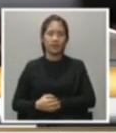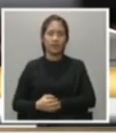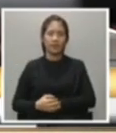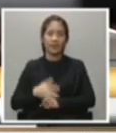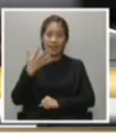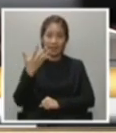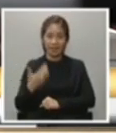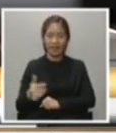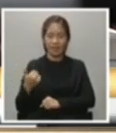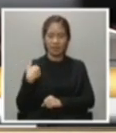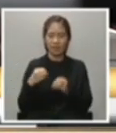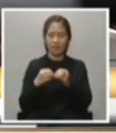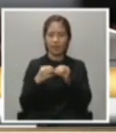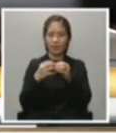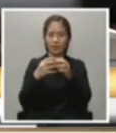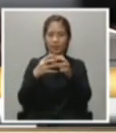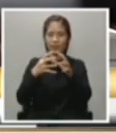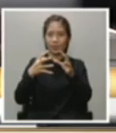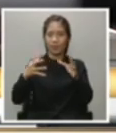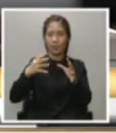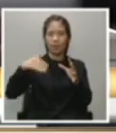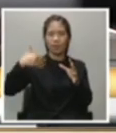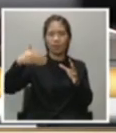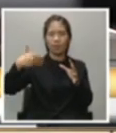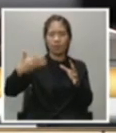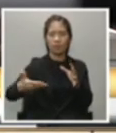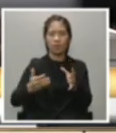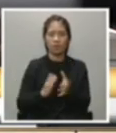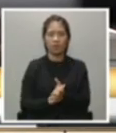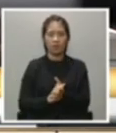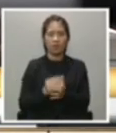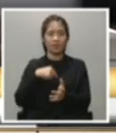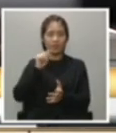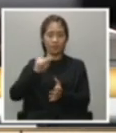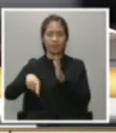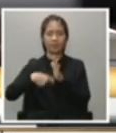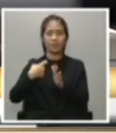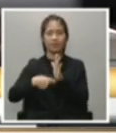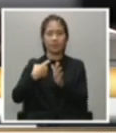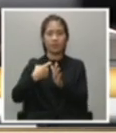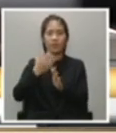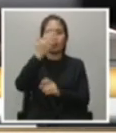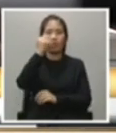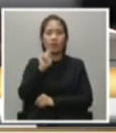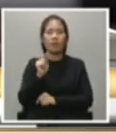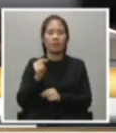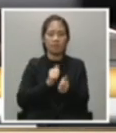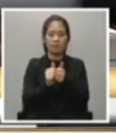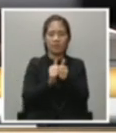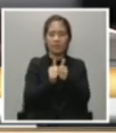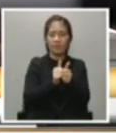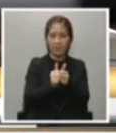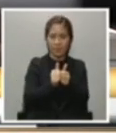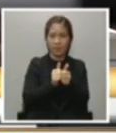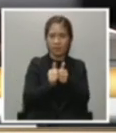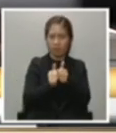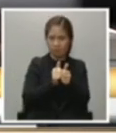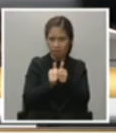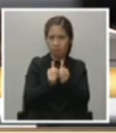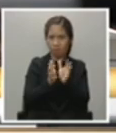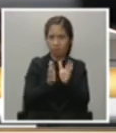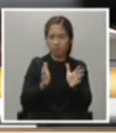ทและก็จะขยายตัวไปเรื่อยก็เลยเป็นที่มาทำให้มีการแข่งขันกันอย่างสู